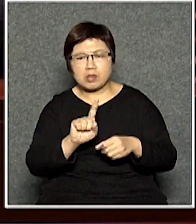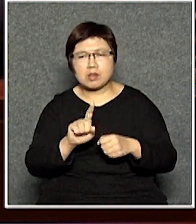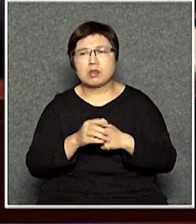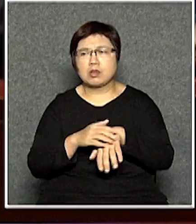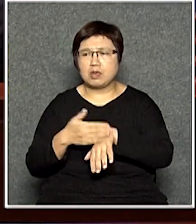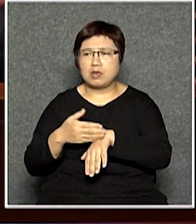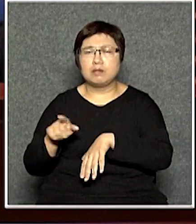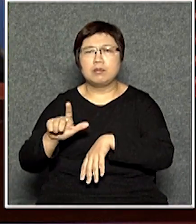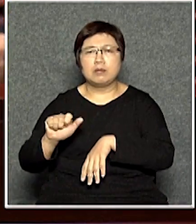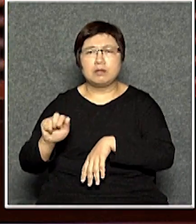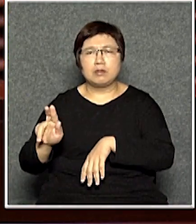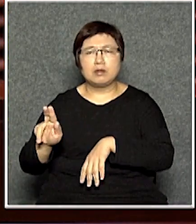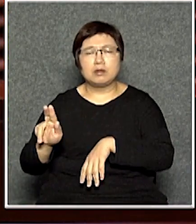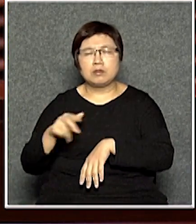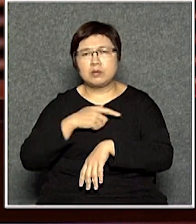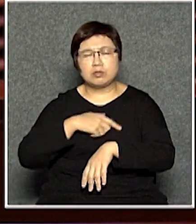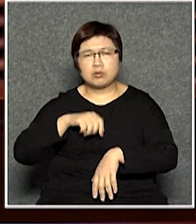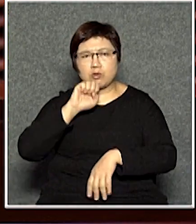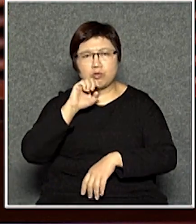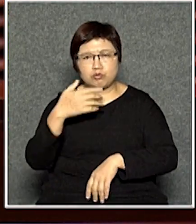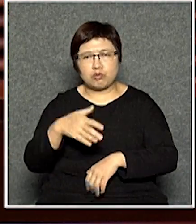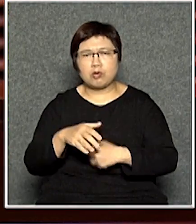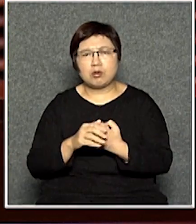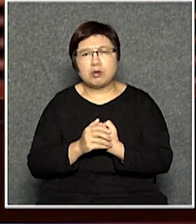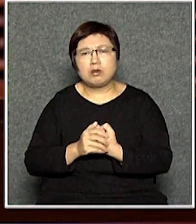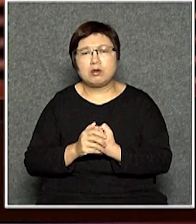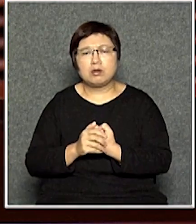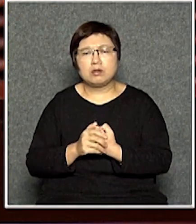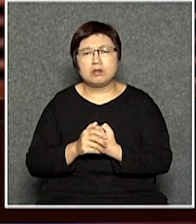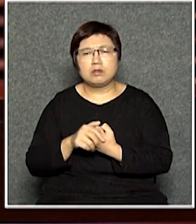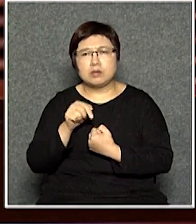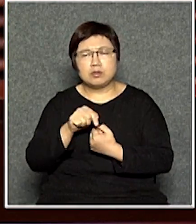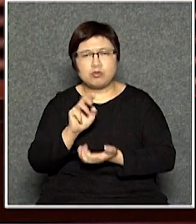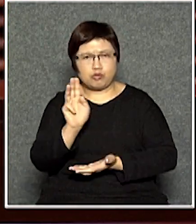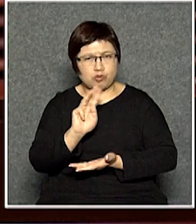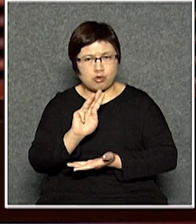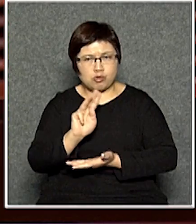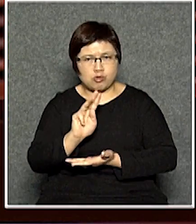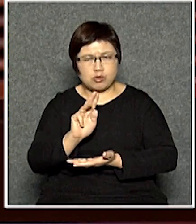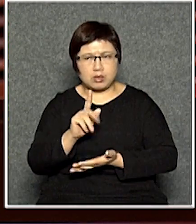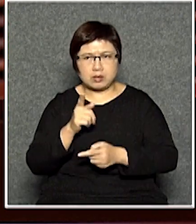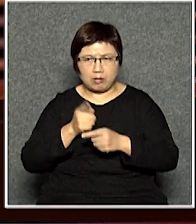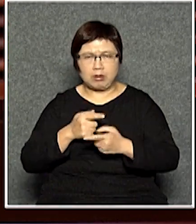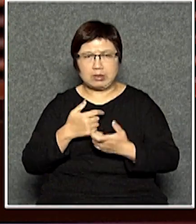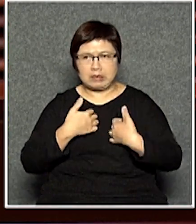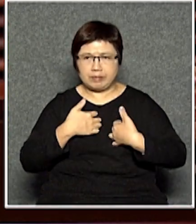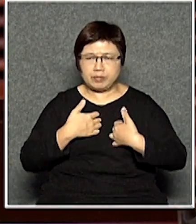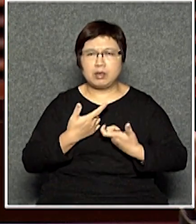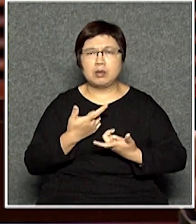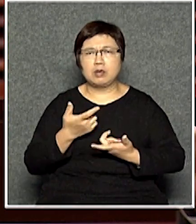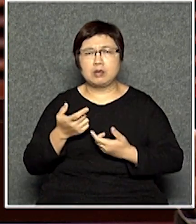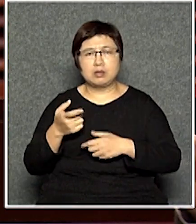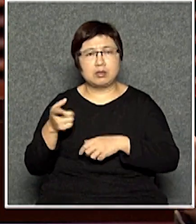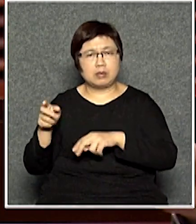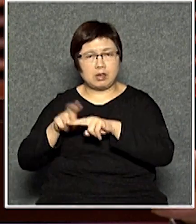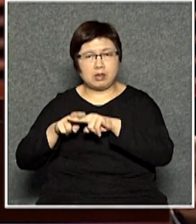才劉業強議員都講咗，其實這些水資源是很緊張的，國家的其他省